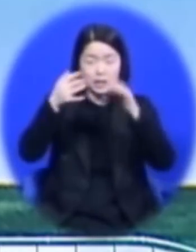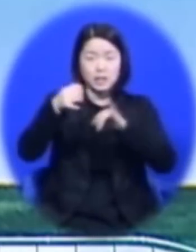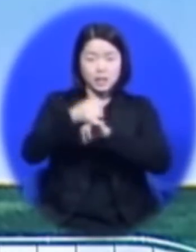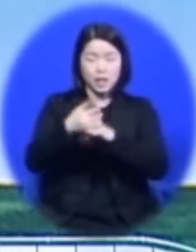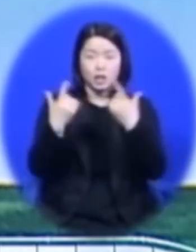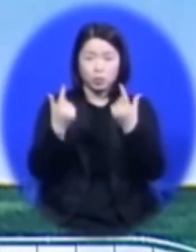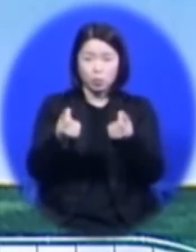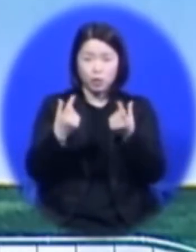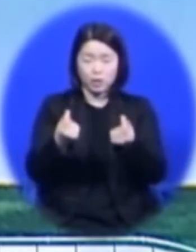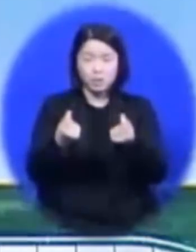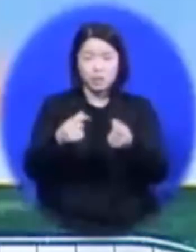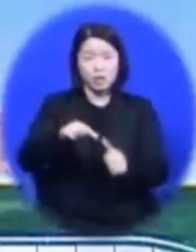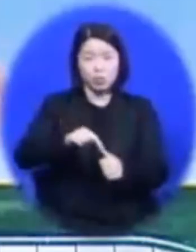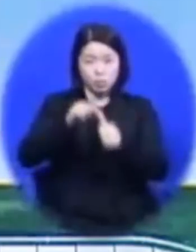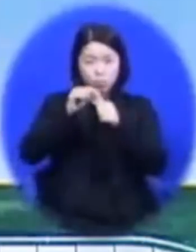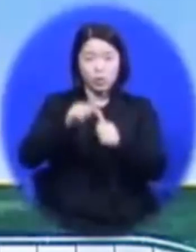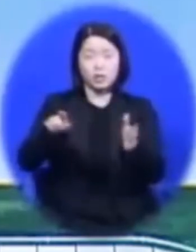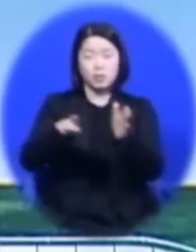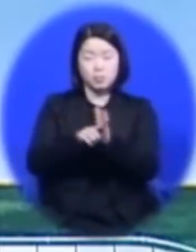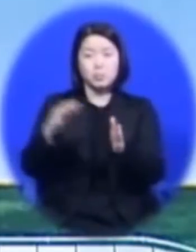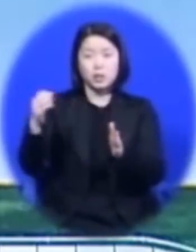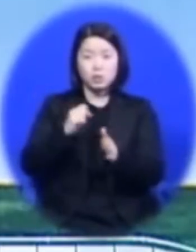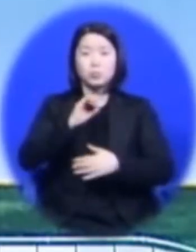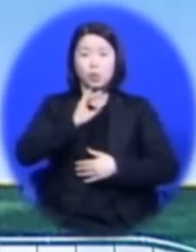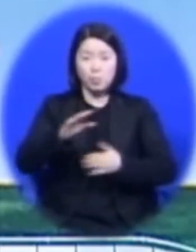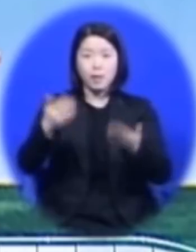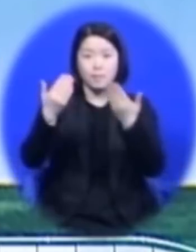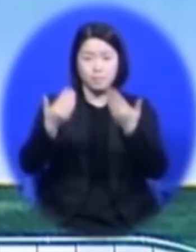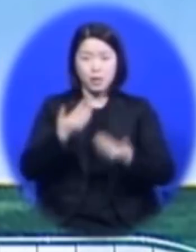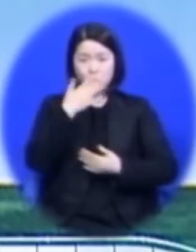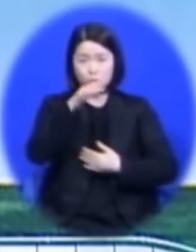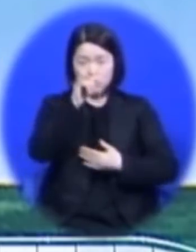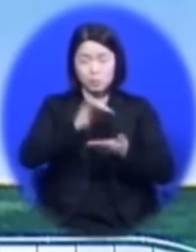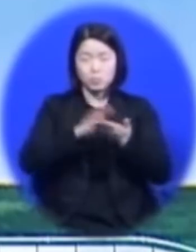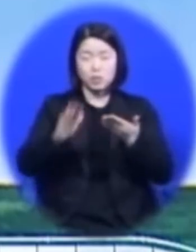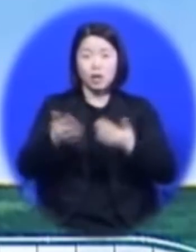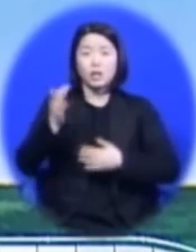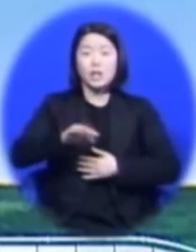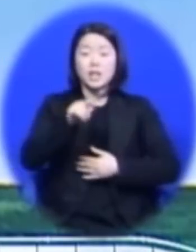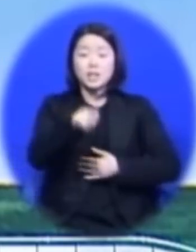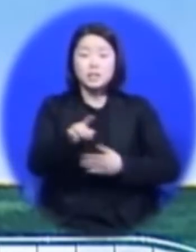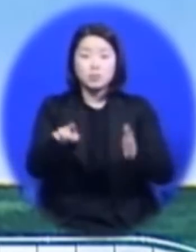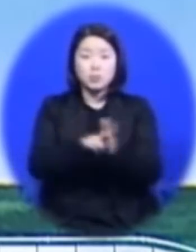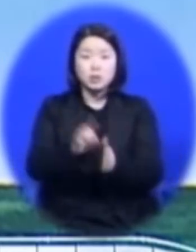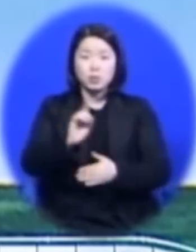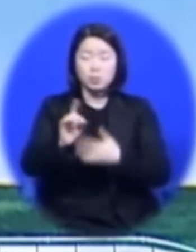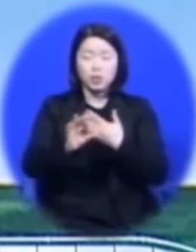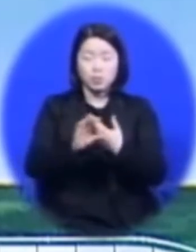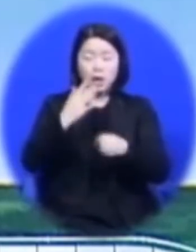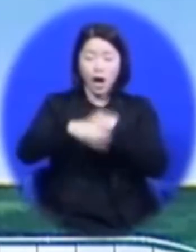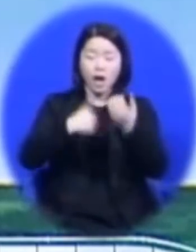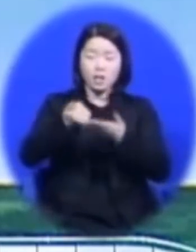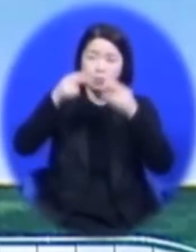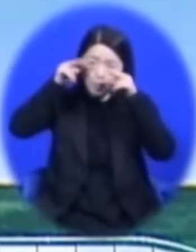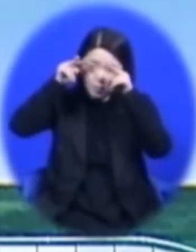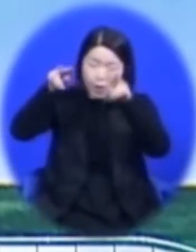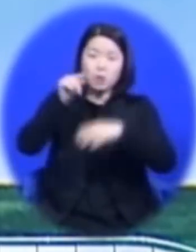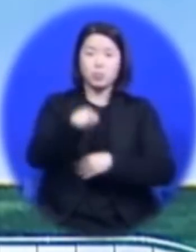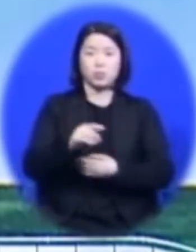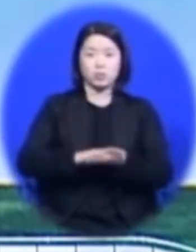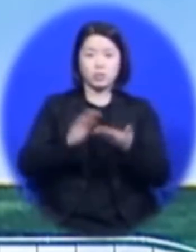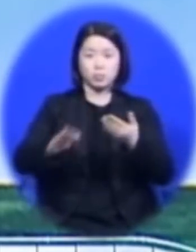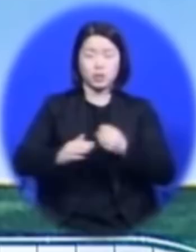구원은 믿음으로 만 봤습니다 근데 그 믿음이 뭐냐면 하나님을 바라보는 것입니다